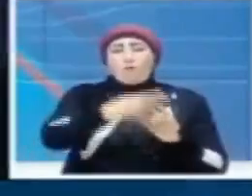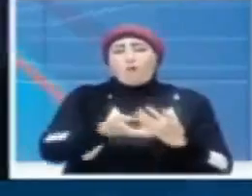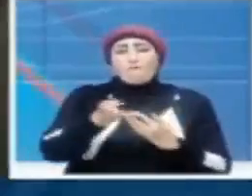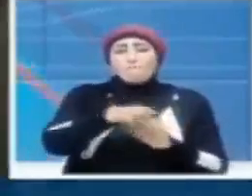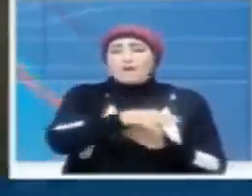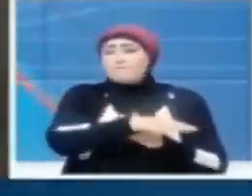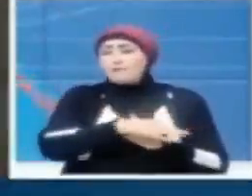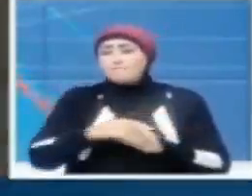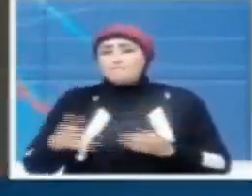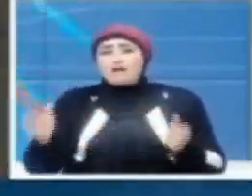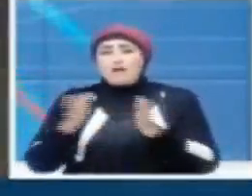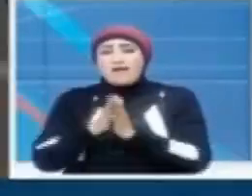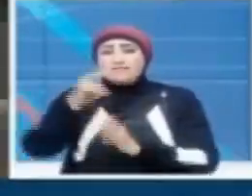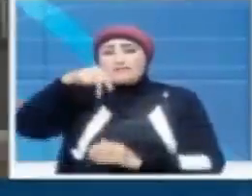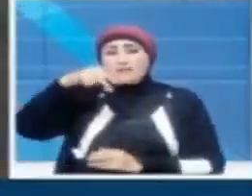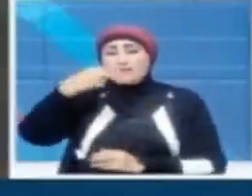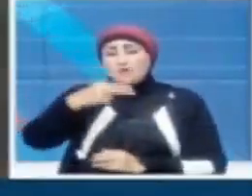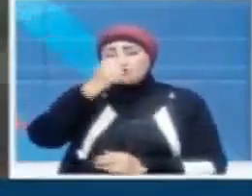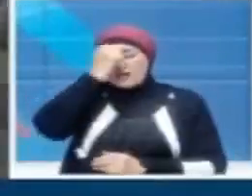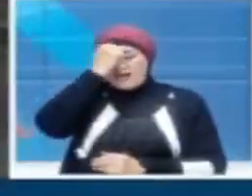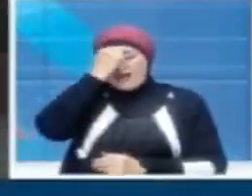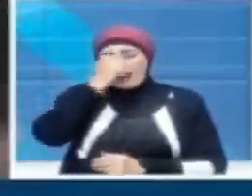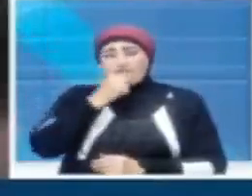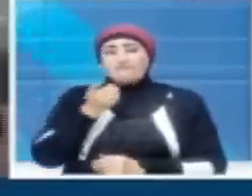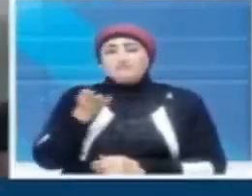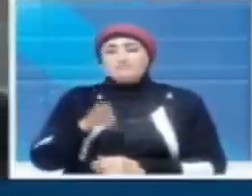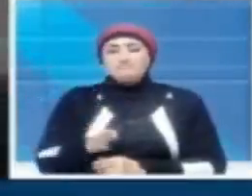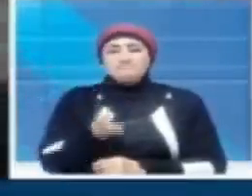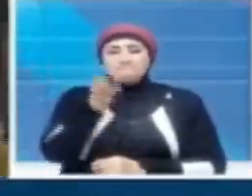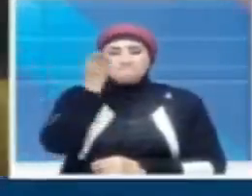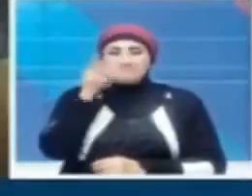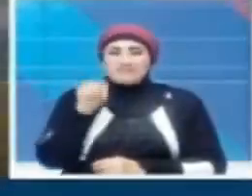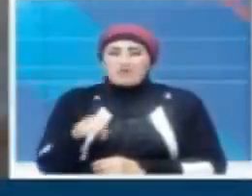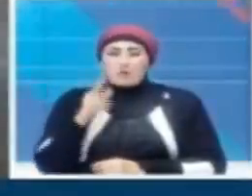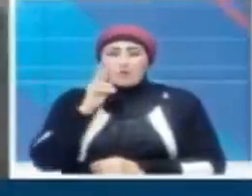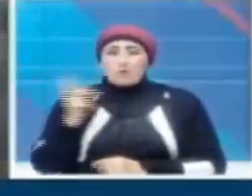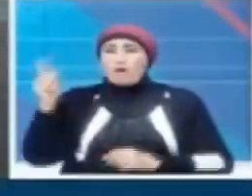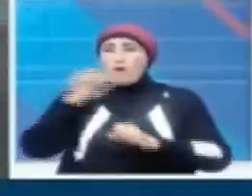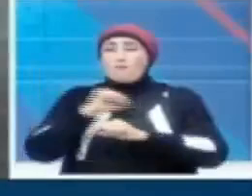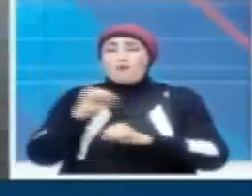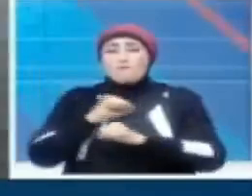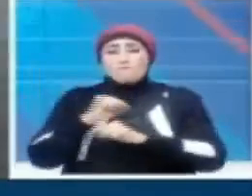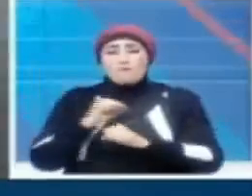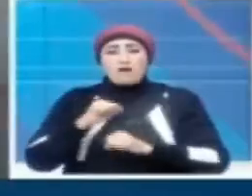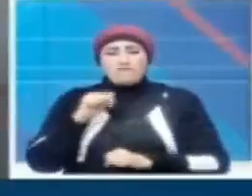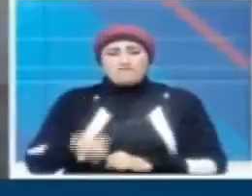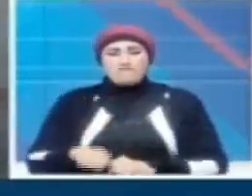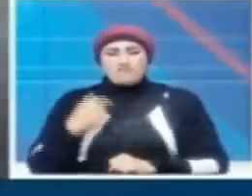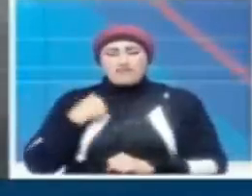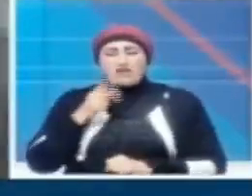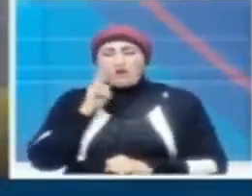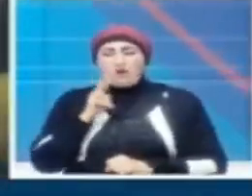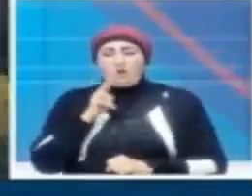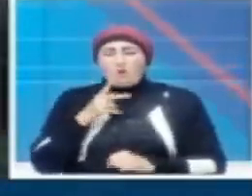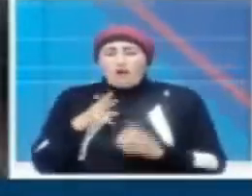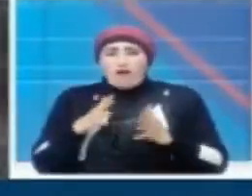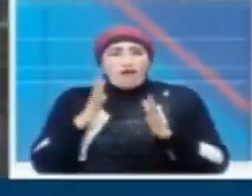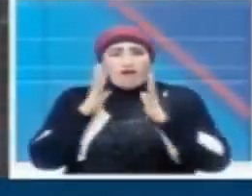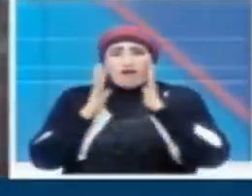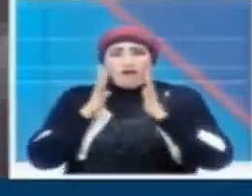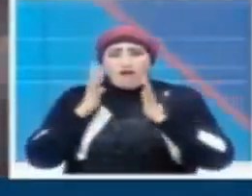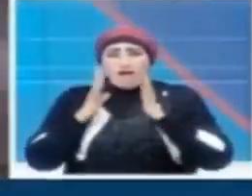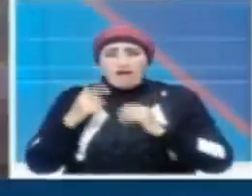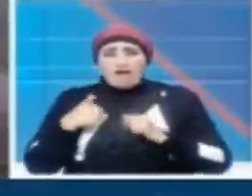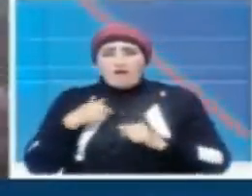زهاء 28,000 شهيد، وسط صمت دولي مطبق لا يتجاوز التعبير عن القلق، دون